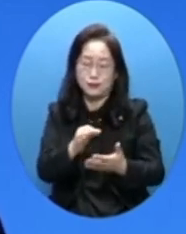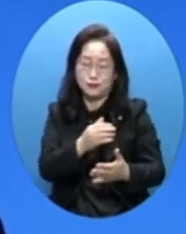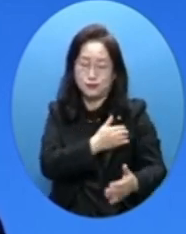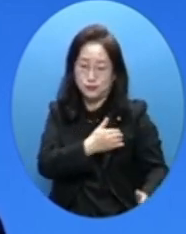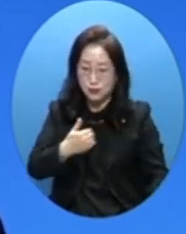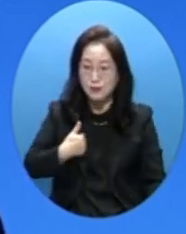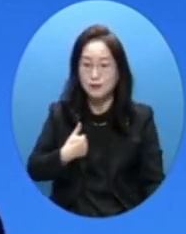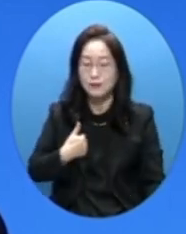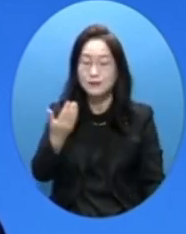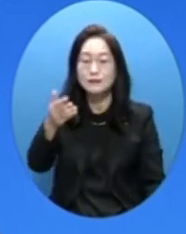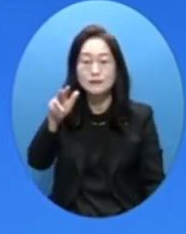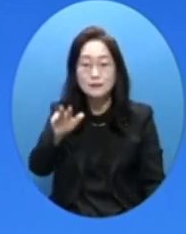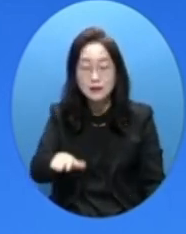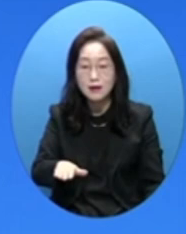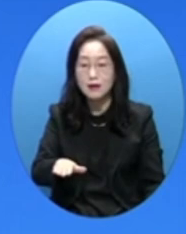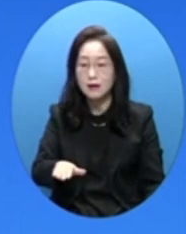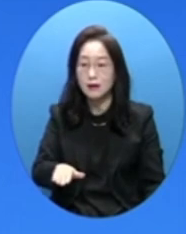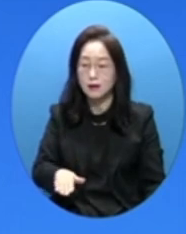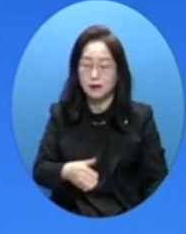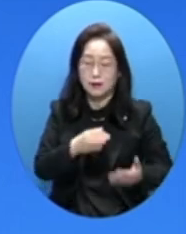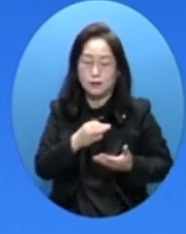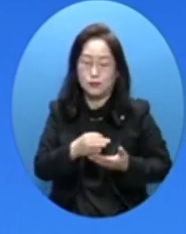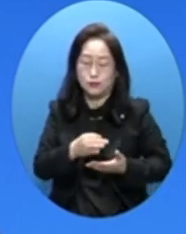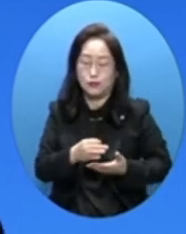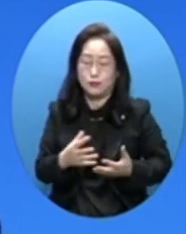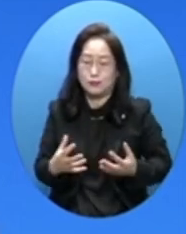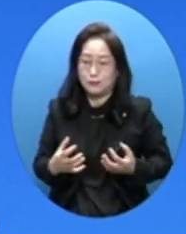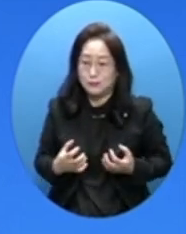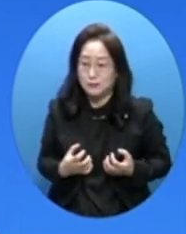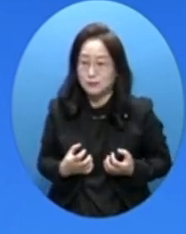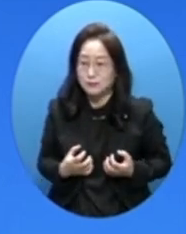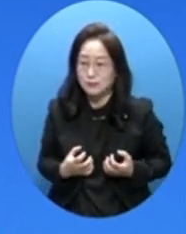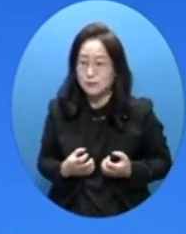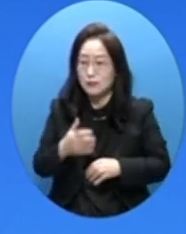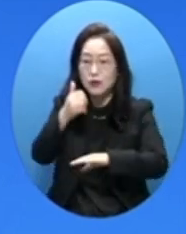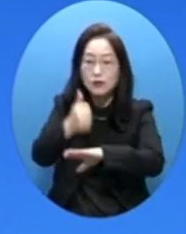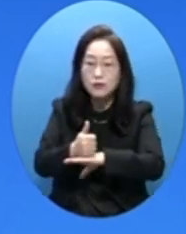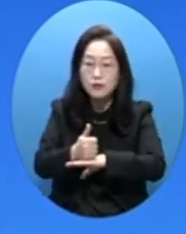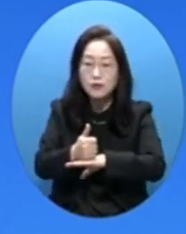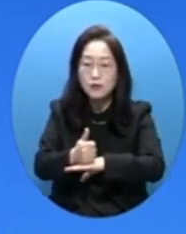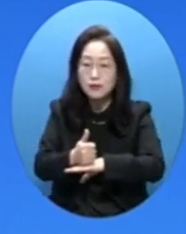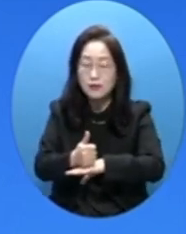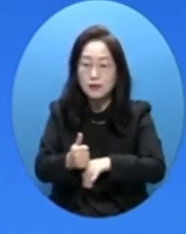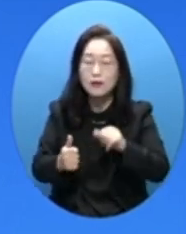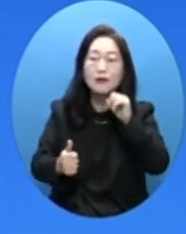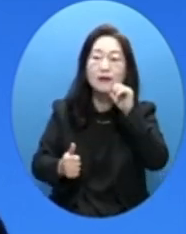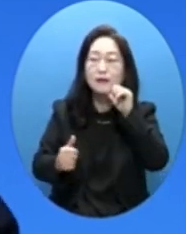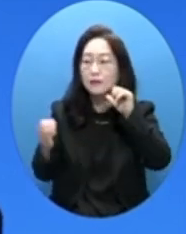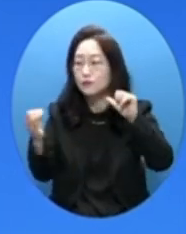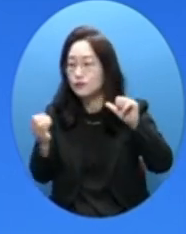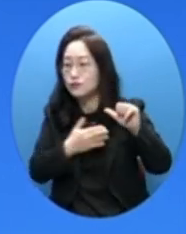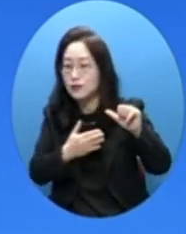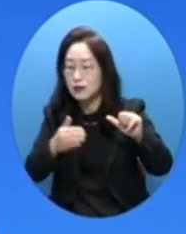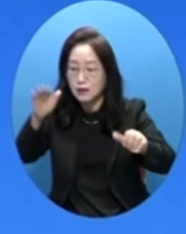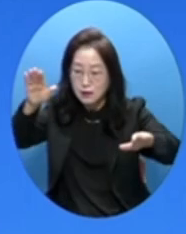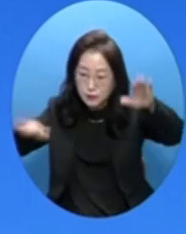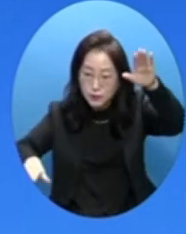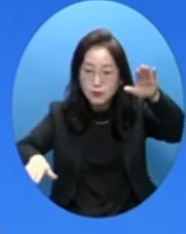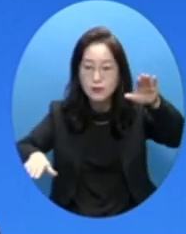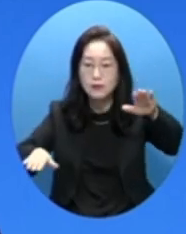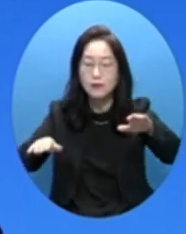그런데 그 많은 것을 가지고 나누지 못하니까 결국 가진 사람과 가지 못한 사람의 차이가 크게